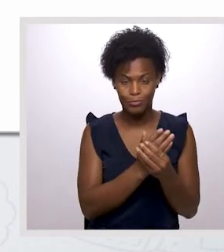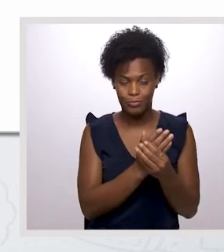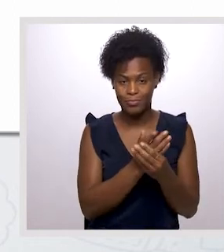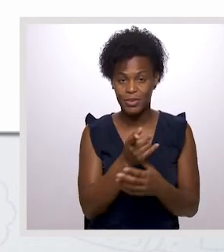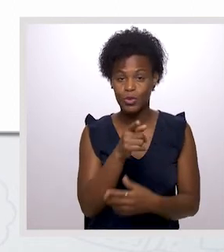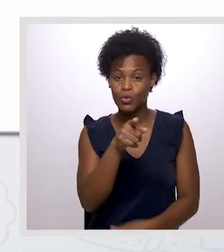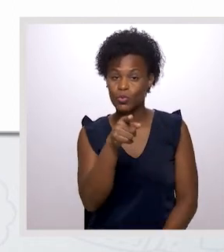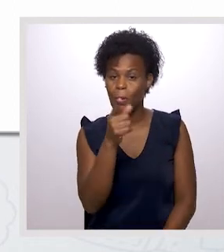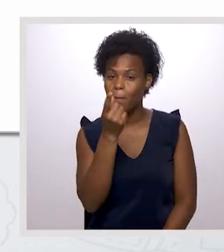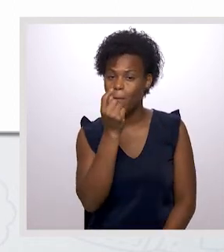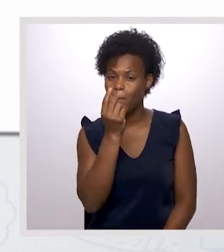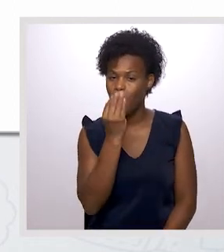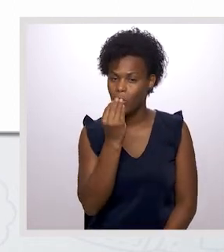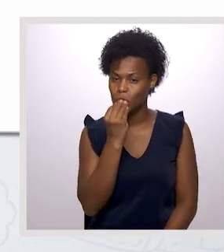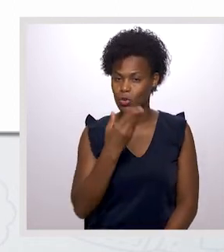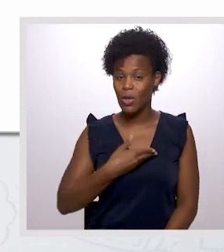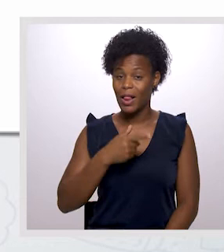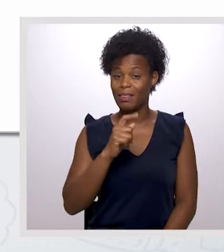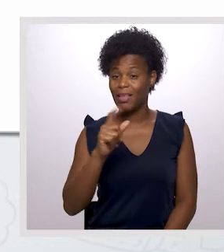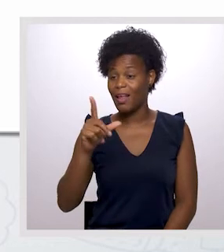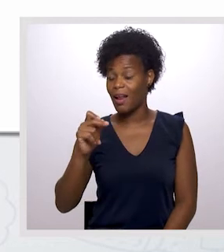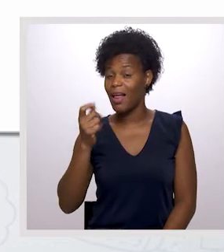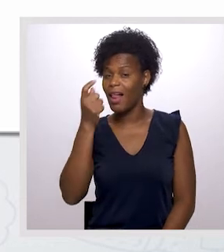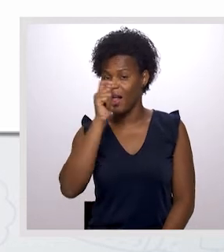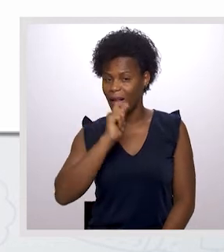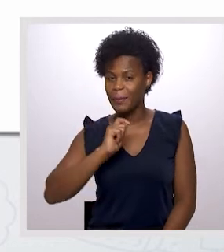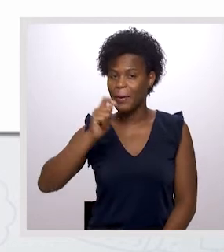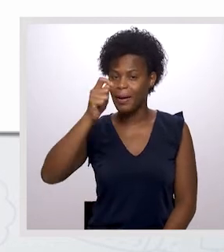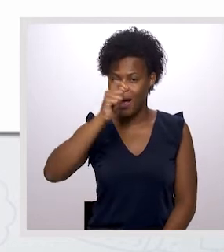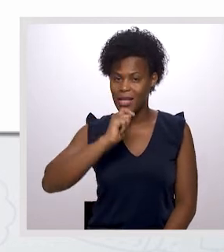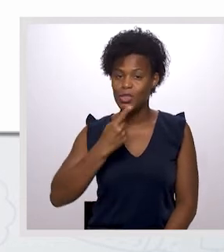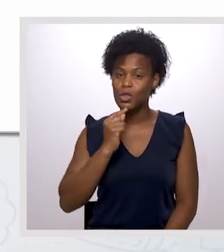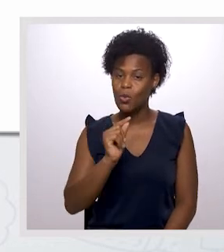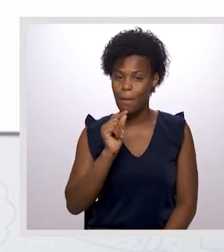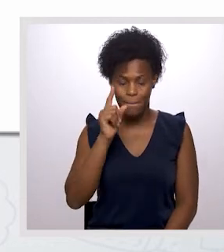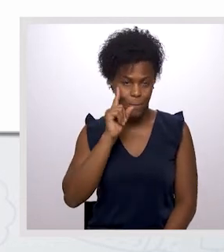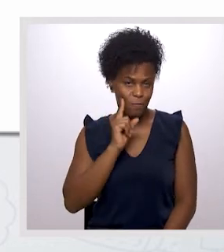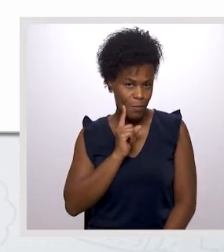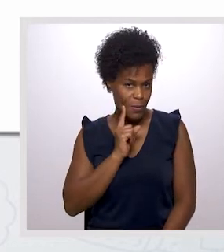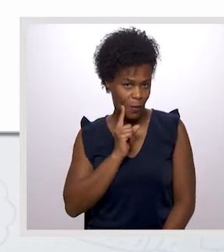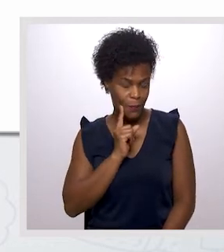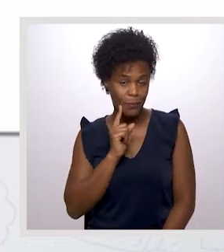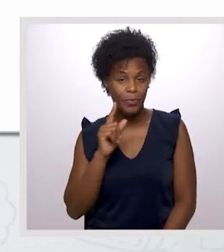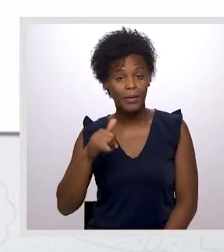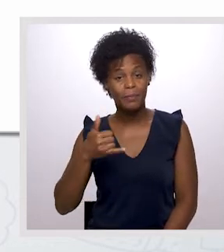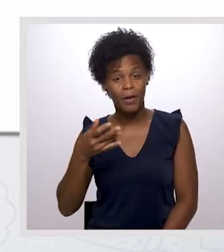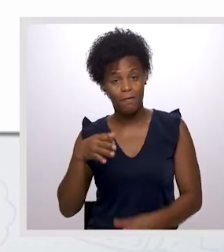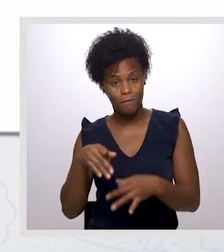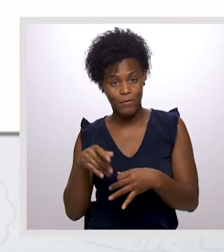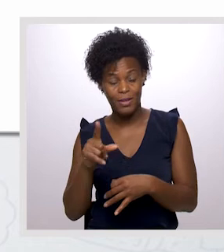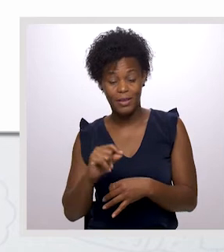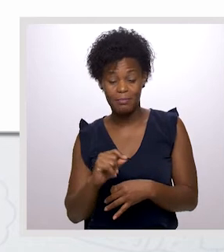de la glace. Très bien, nous avons la glace qui est un nom féminin. Et finalement, la